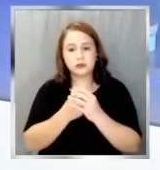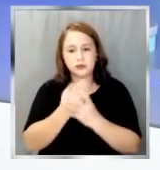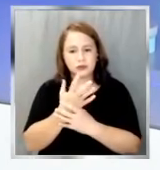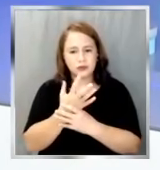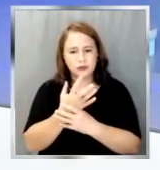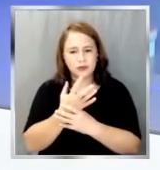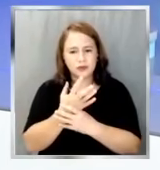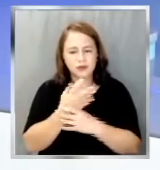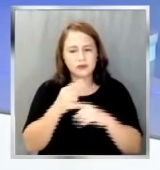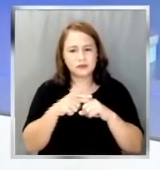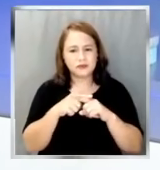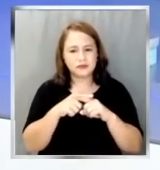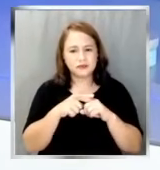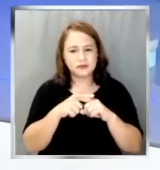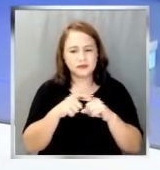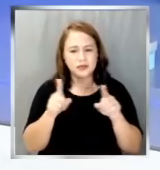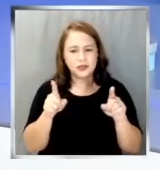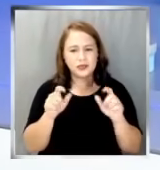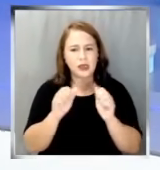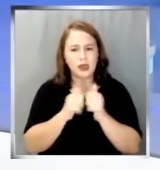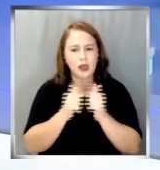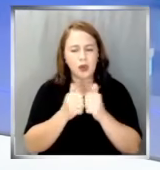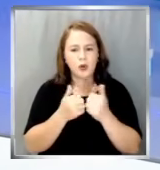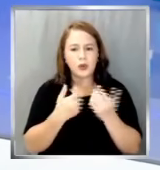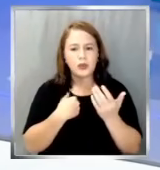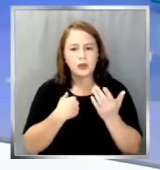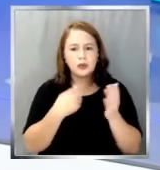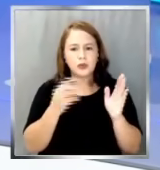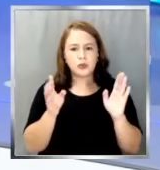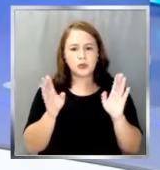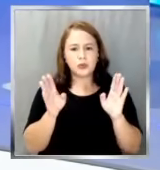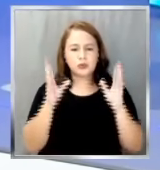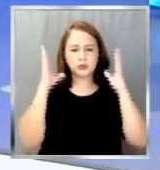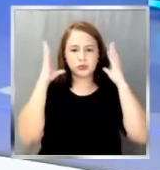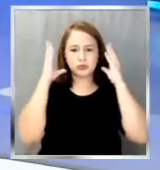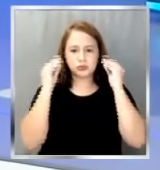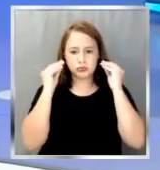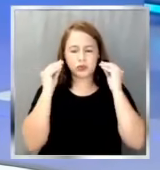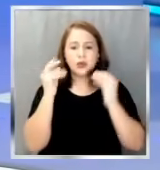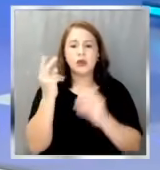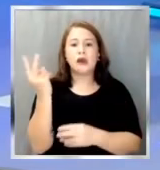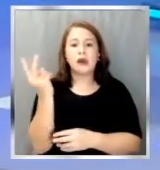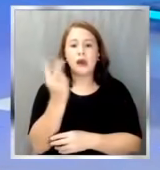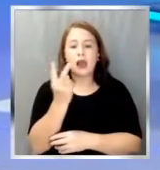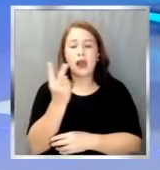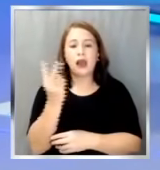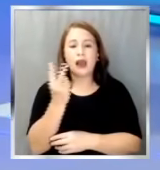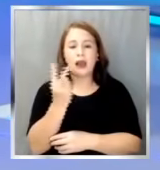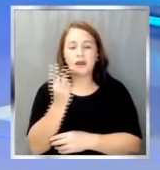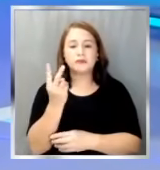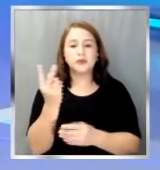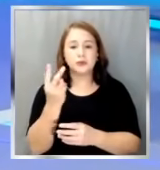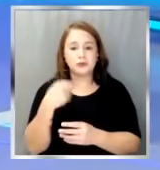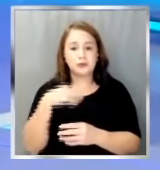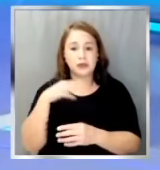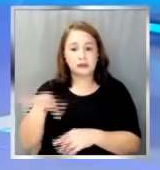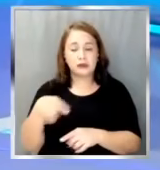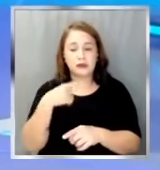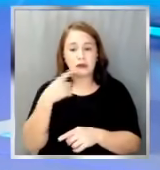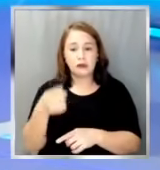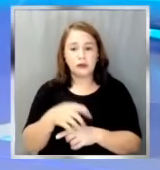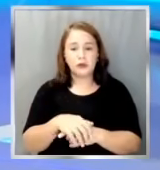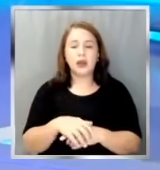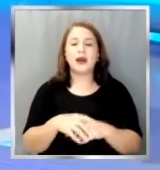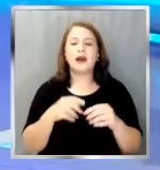paano kung nakatiklop ang parehong tenga ng isang bata? Yan ang kondisyon ng pasyenteng inilapit ng kanyang mga